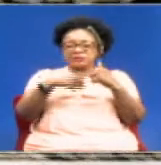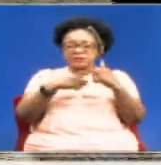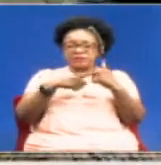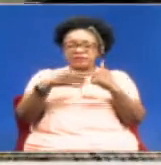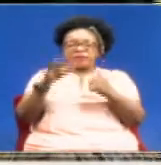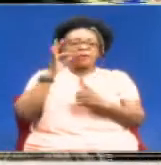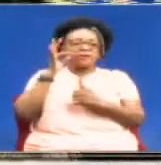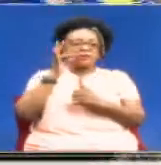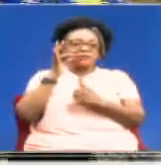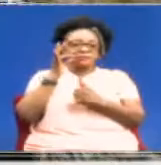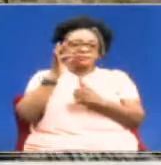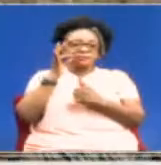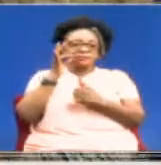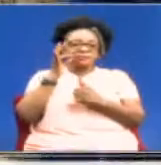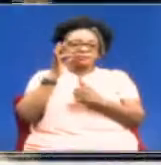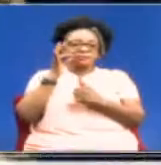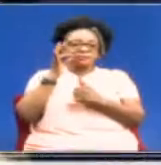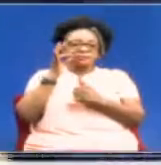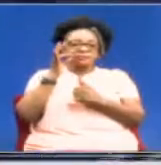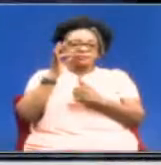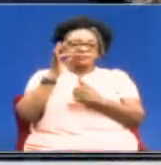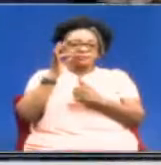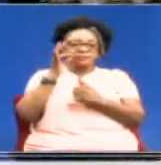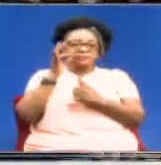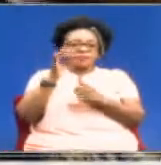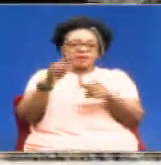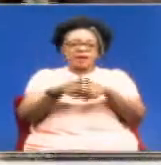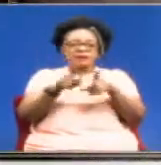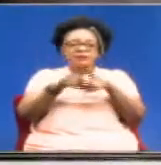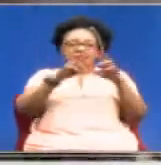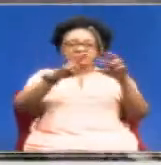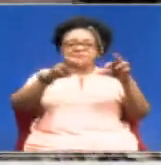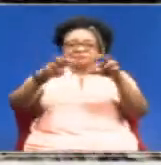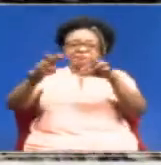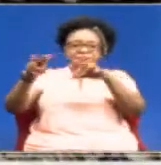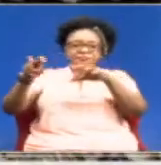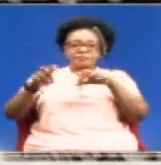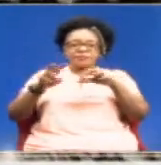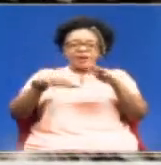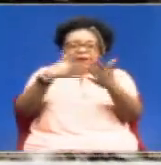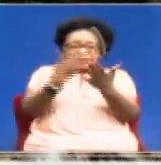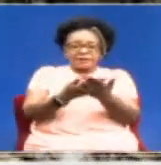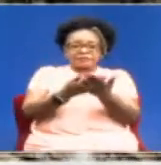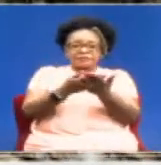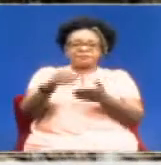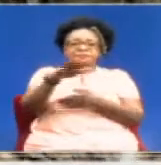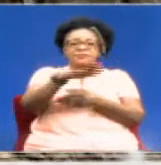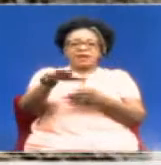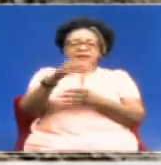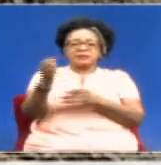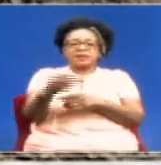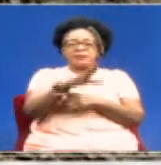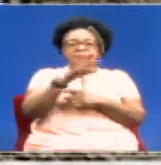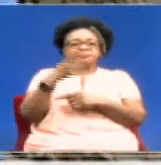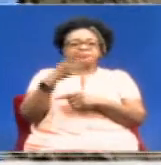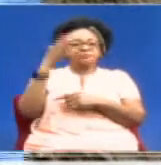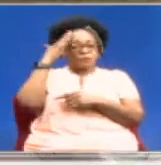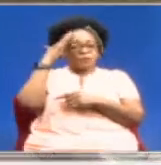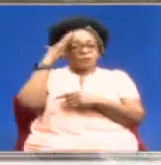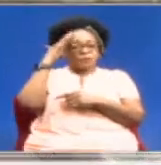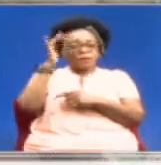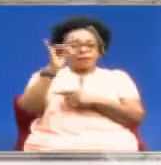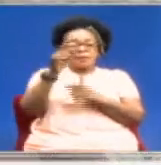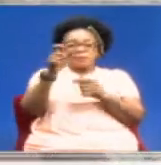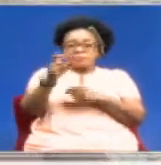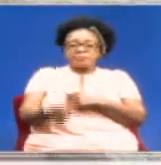bangi. Meza ya upekuzi ya NTV ilifika katika kitongoji hicho na kubaini kuwa mshukiwa